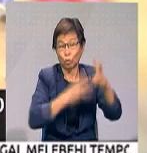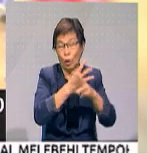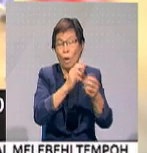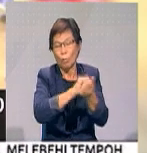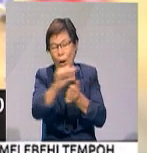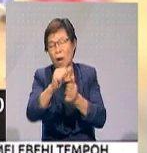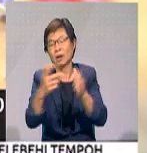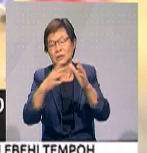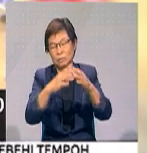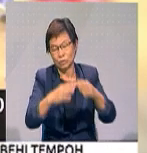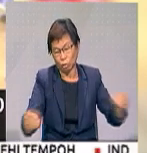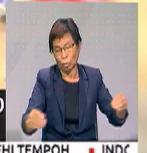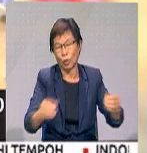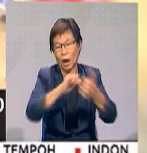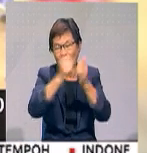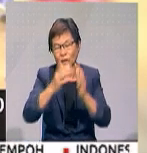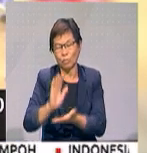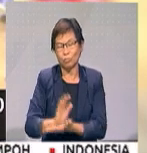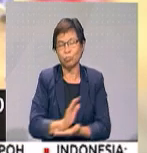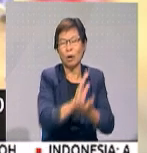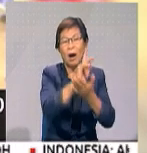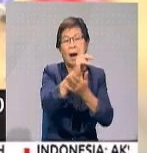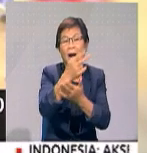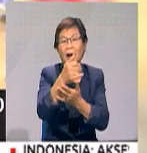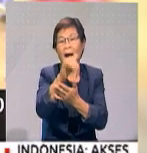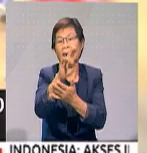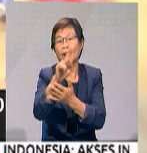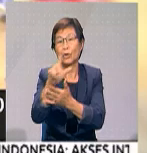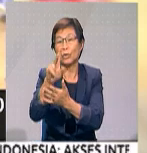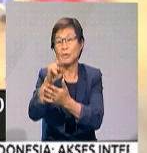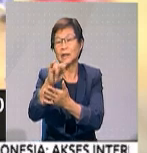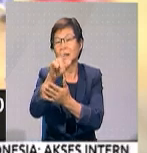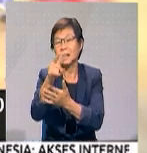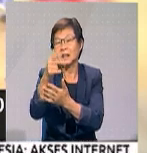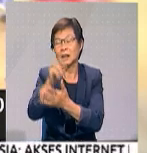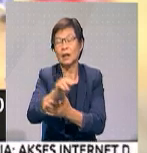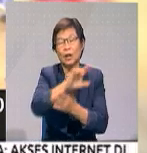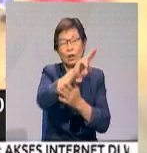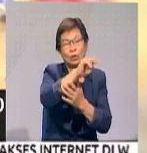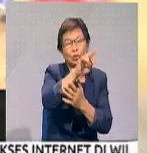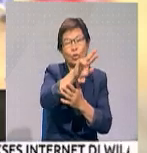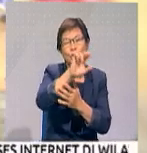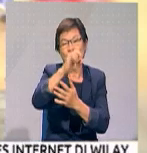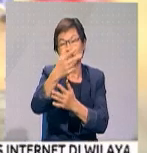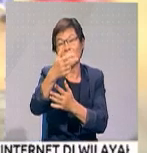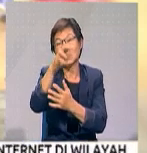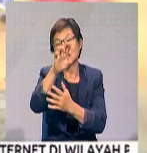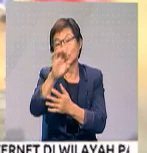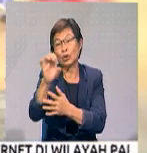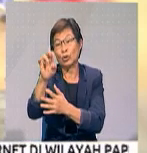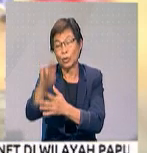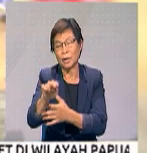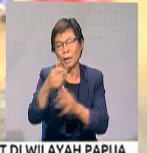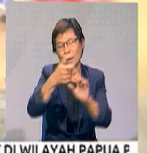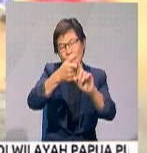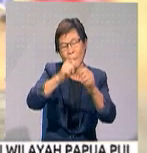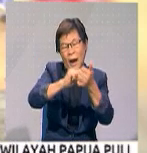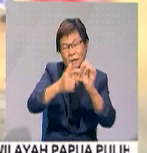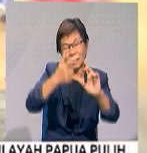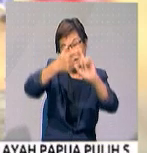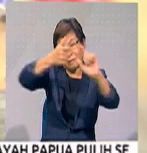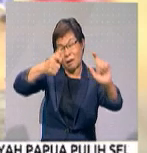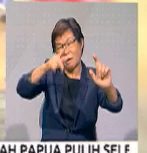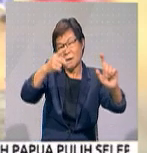ke Tokyo iaitu atlet pelayaran Khairul Nizam Muhammad Afendi dan Nur Syazrin Muhammad Latif, atlet memanah Khairul Anwar